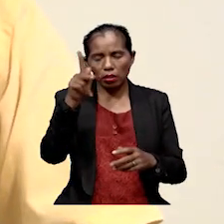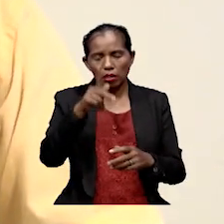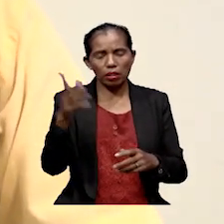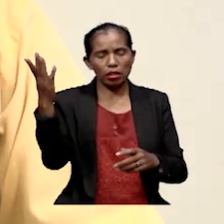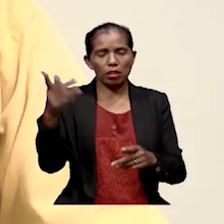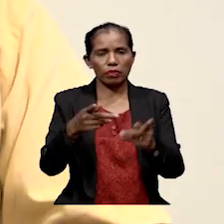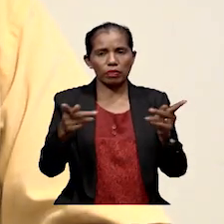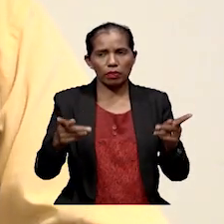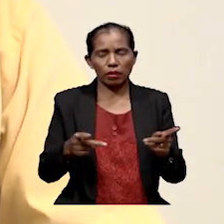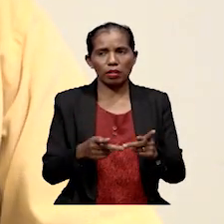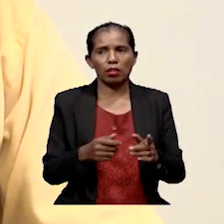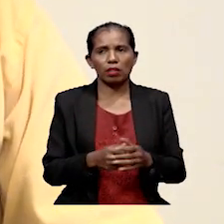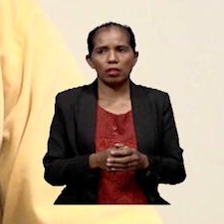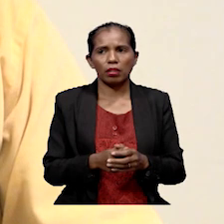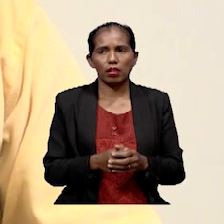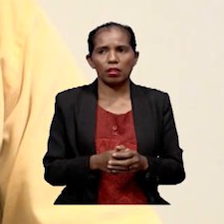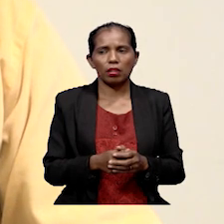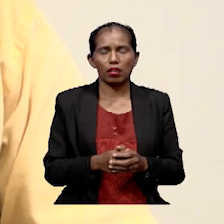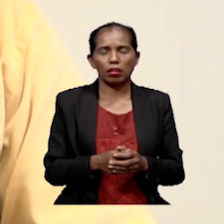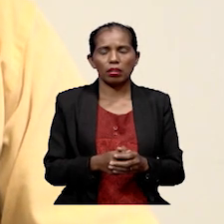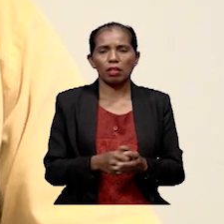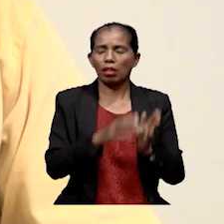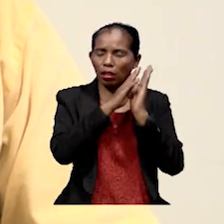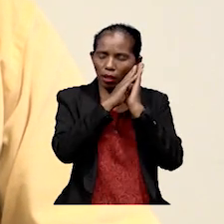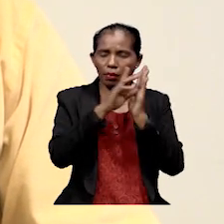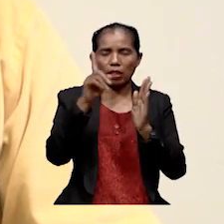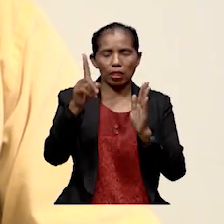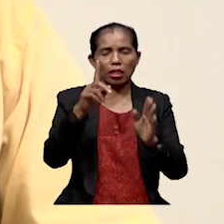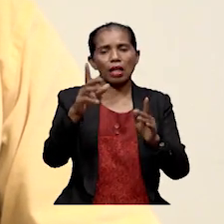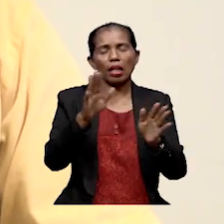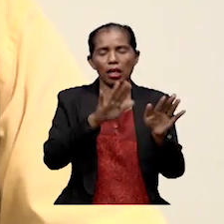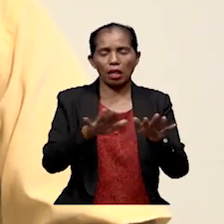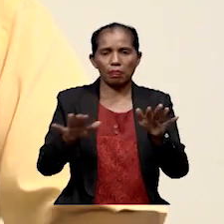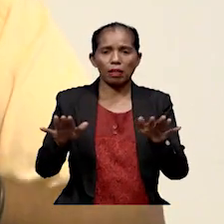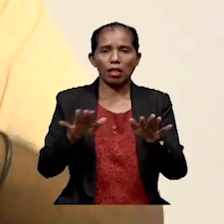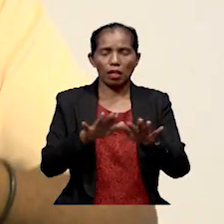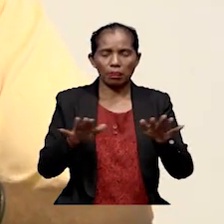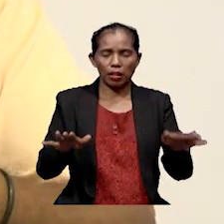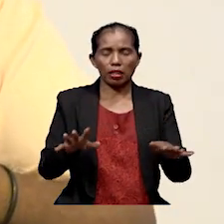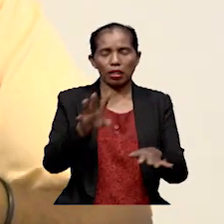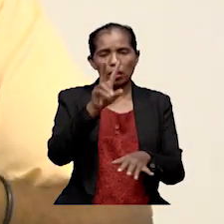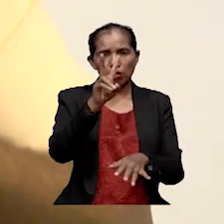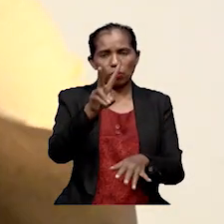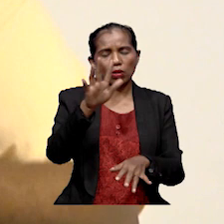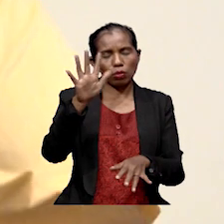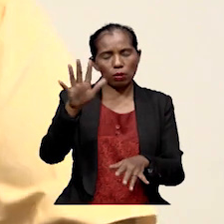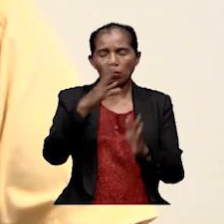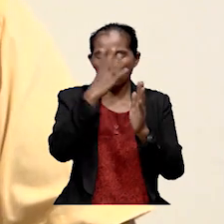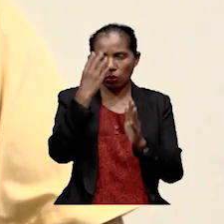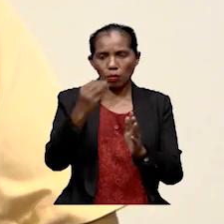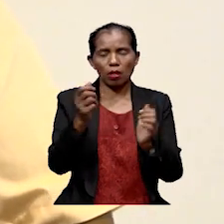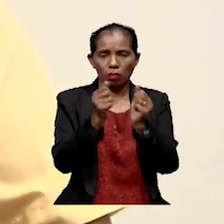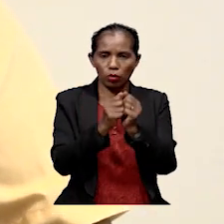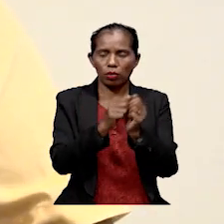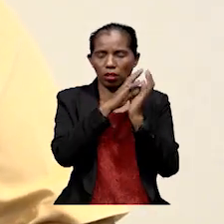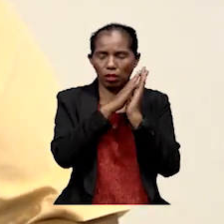terreno, dalam ia kama ida bela manai hat nai tolu maka baisa ya ba antai to usu para sira buka espasu ida para di bela tau ita